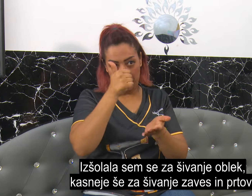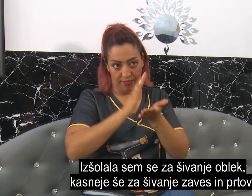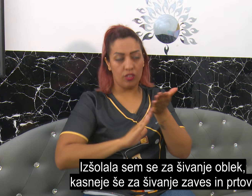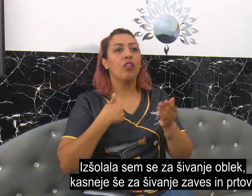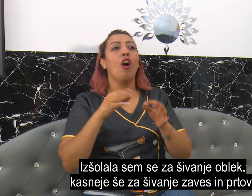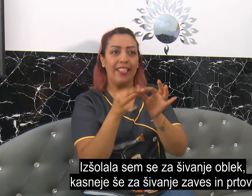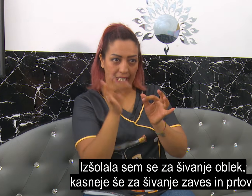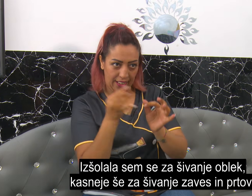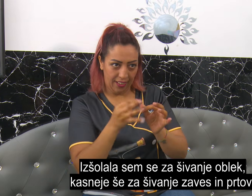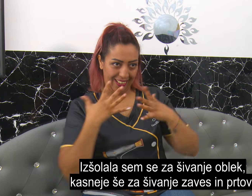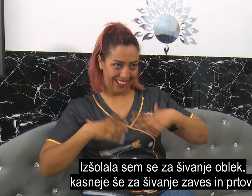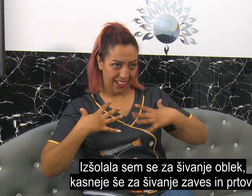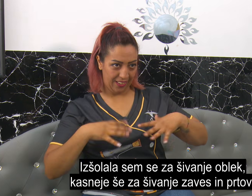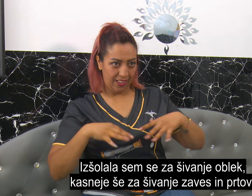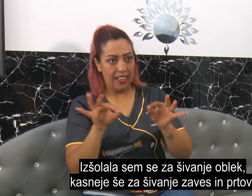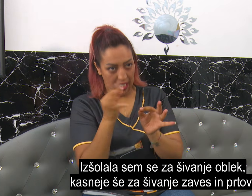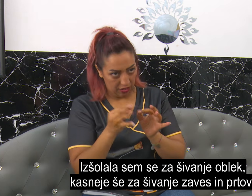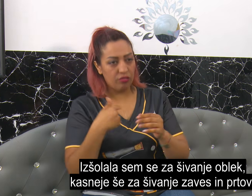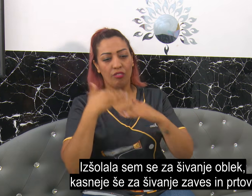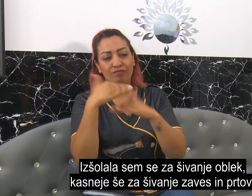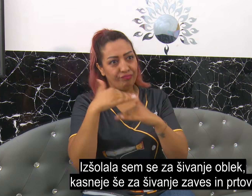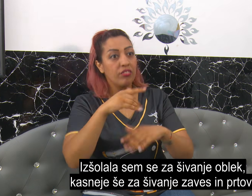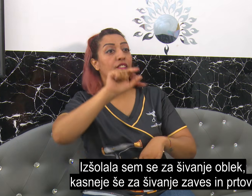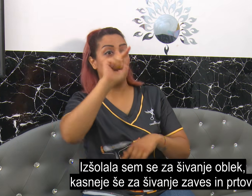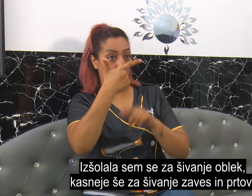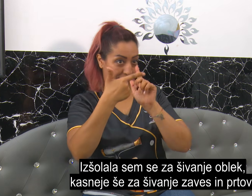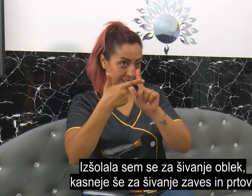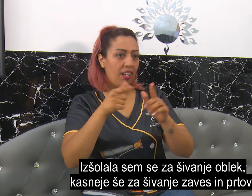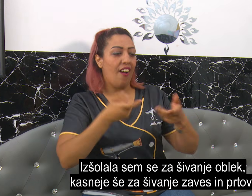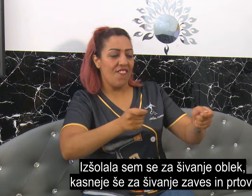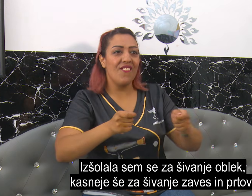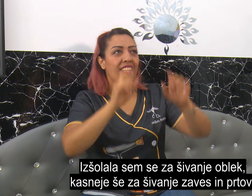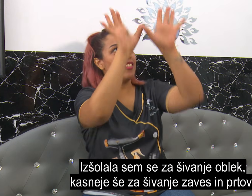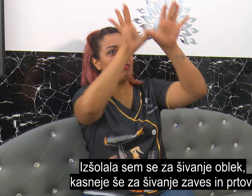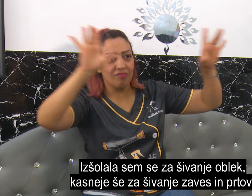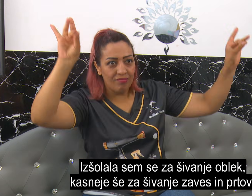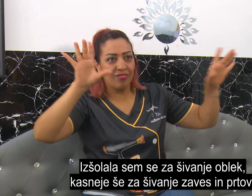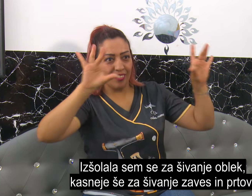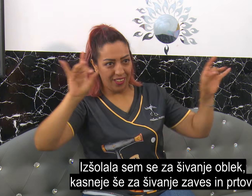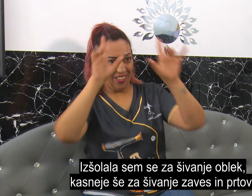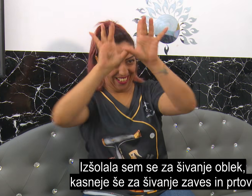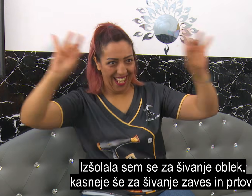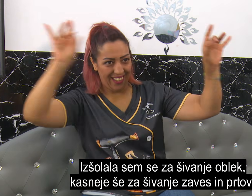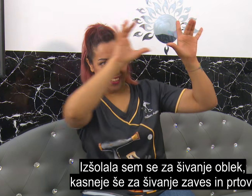Izšolala sem se za šivanje oblek, kasneje še za šivanje zaves in prtov.